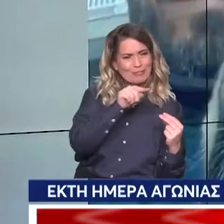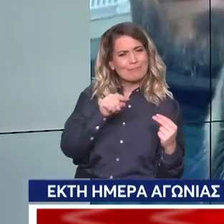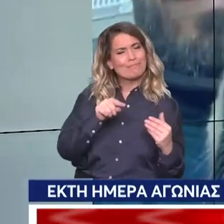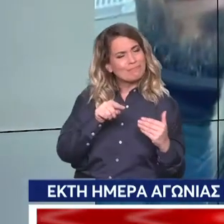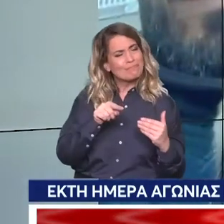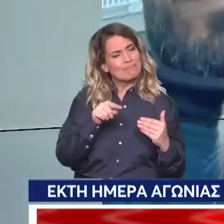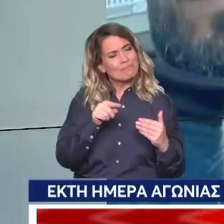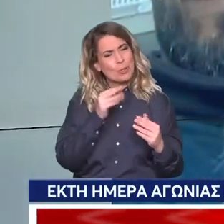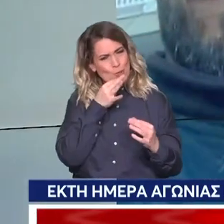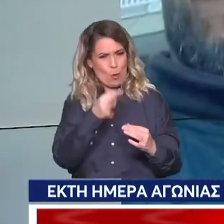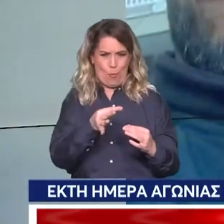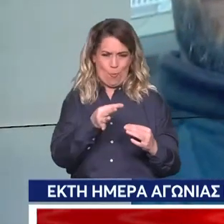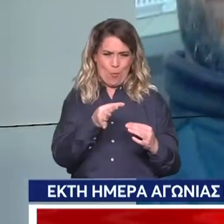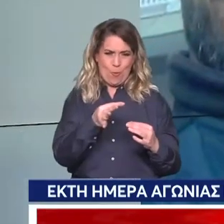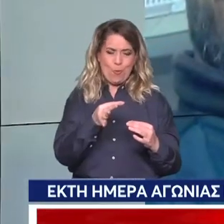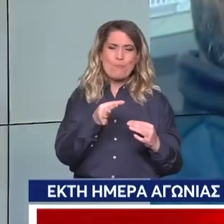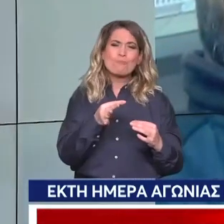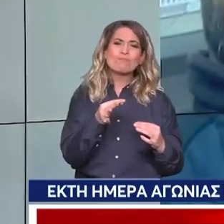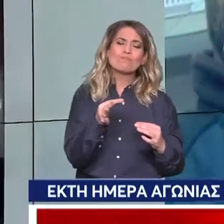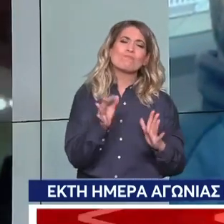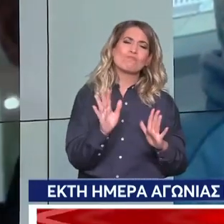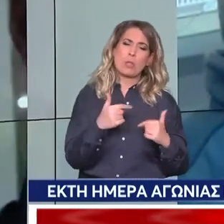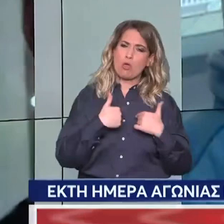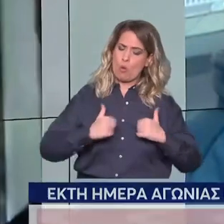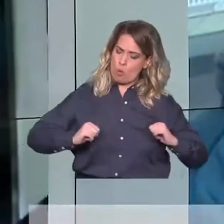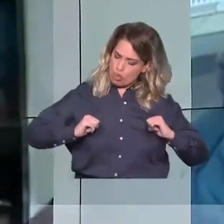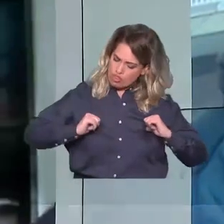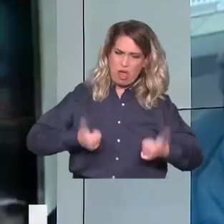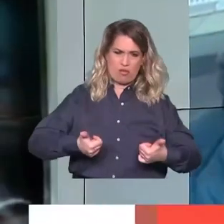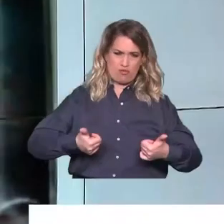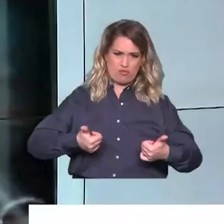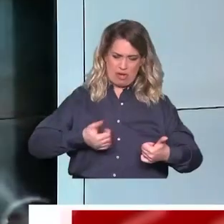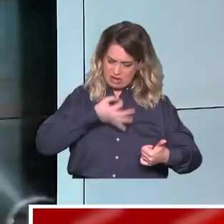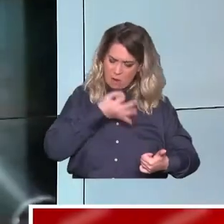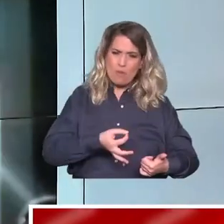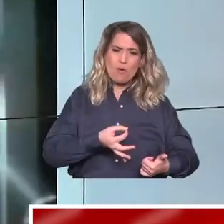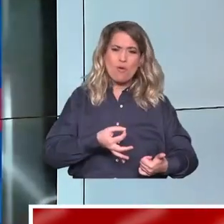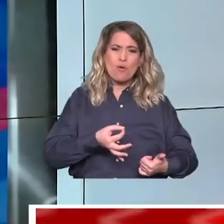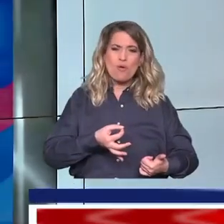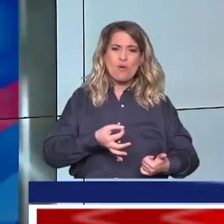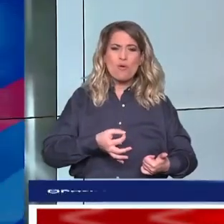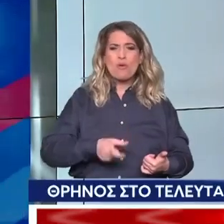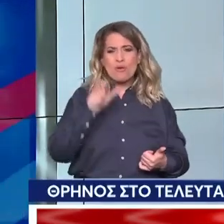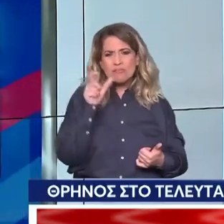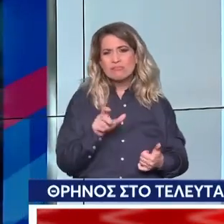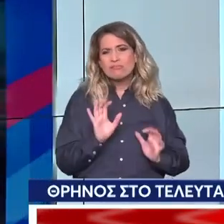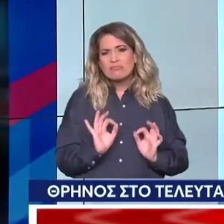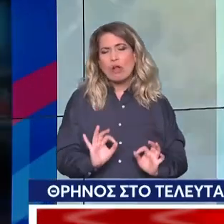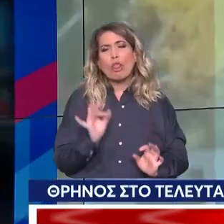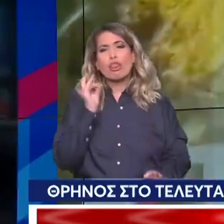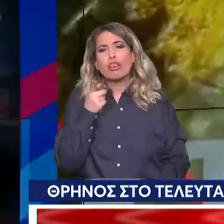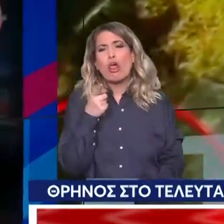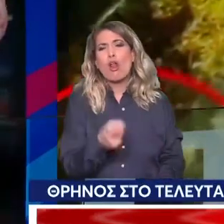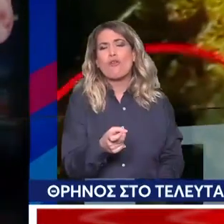Κατά τη γνώμη μου, και το λέω έτσι και συγχωρήστε με, αλλά παίρνω το βάρος και αυτό το περιγράφω έτσι, είναι σκηνοθετημένη δολοφονία.